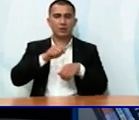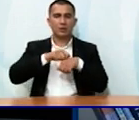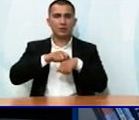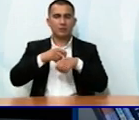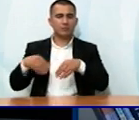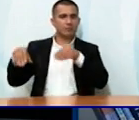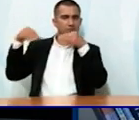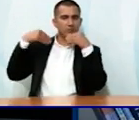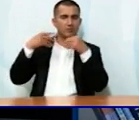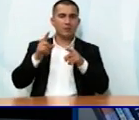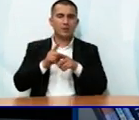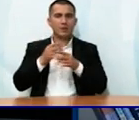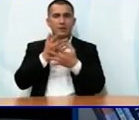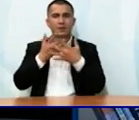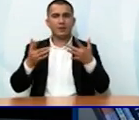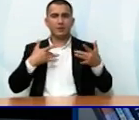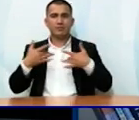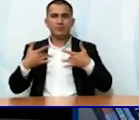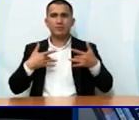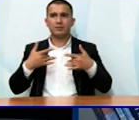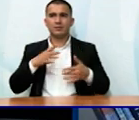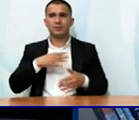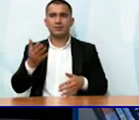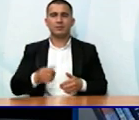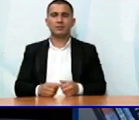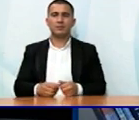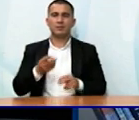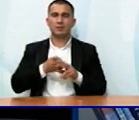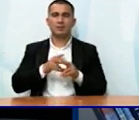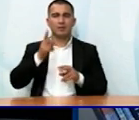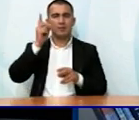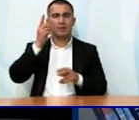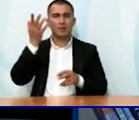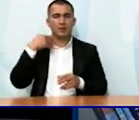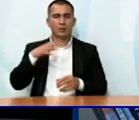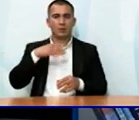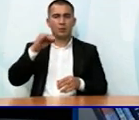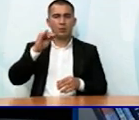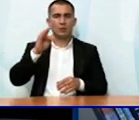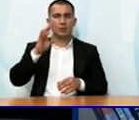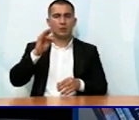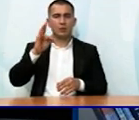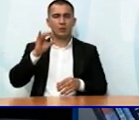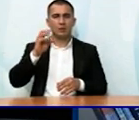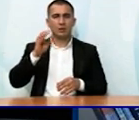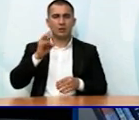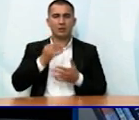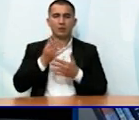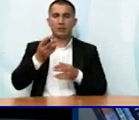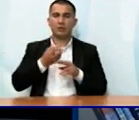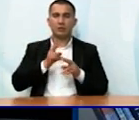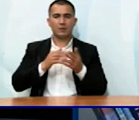yopinib ko'rsatilgan tomoshalar bilan ham bog'lanadi. Va qadimgi Yunonistonda paydo bo'lgan bu janr eng oliy